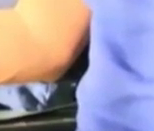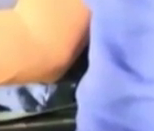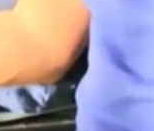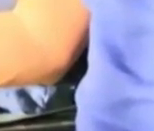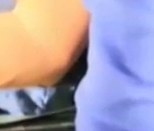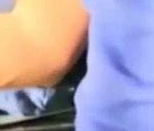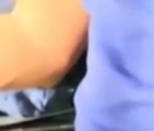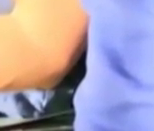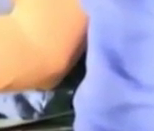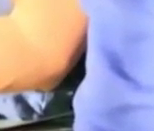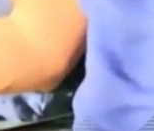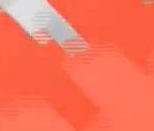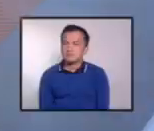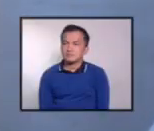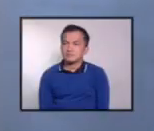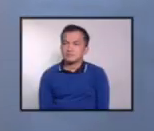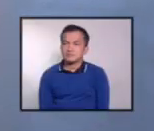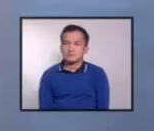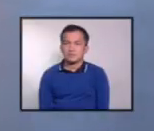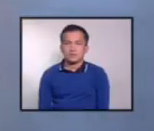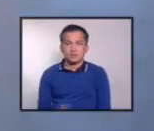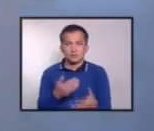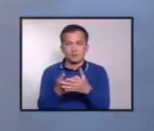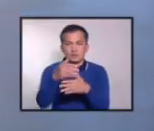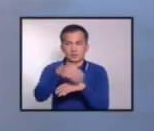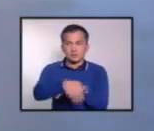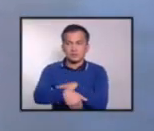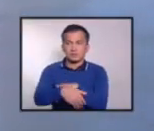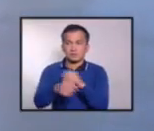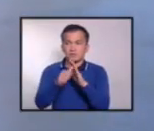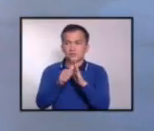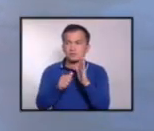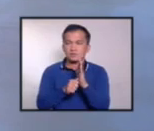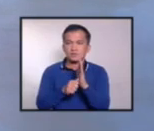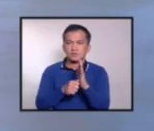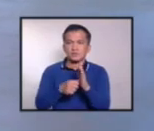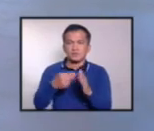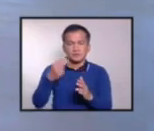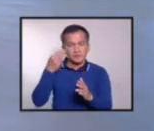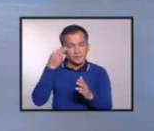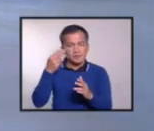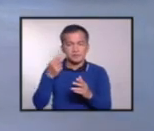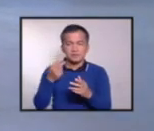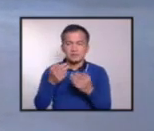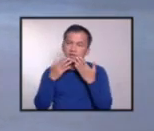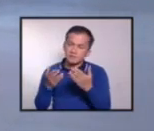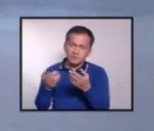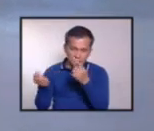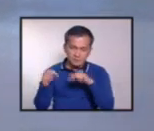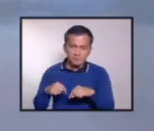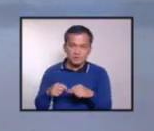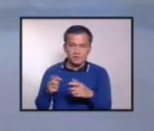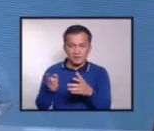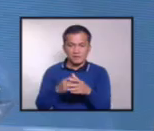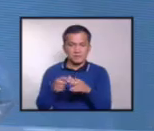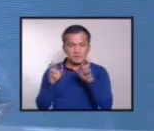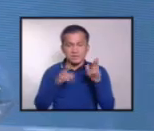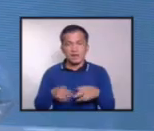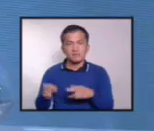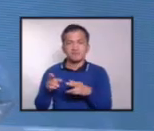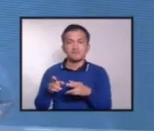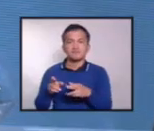sa West Philippine Sea. Magandang gabi sa iyo, Attorney Hilbay. Thank you for coming. Sa unang round ng